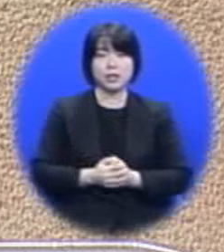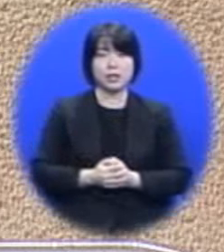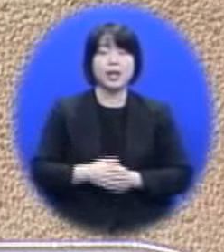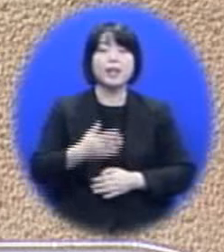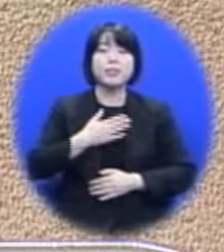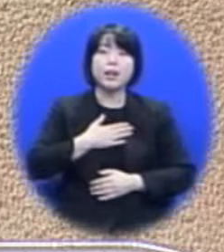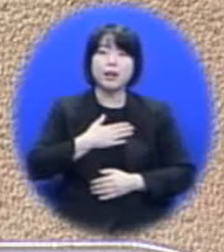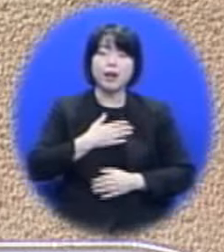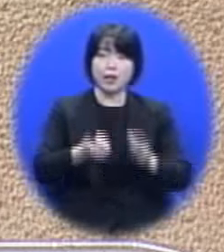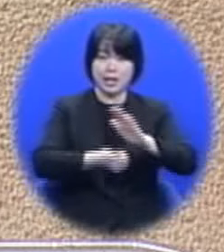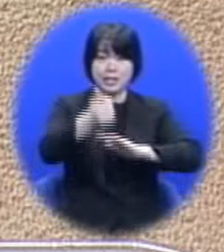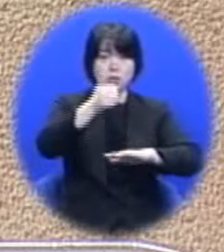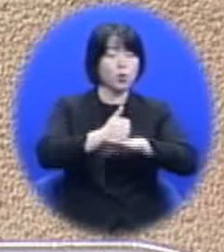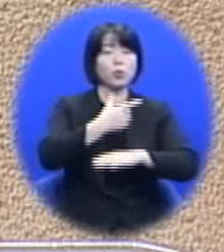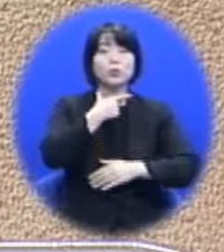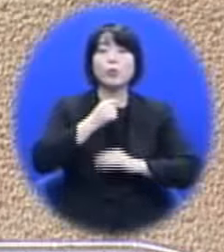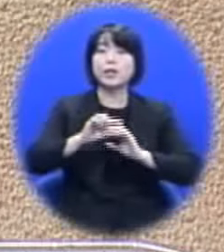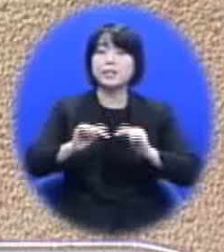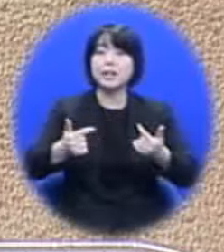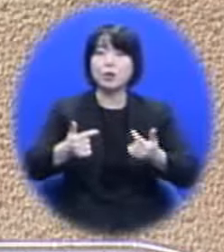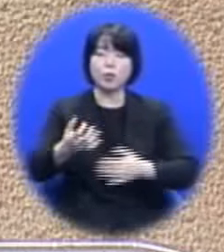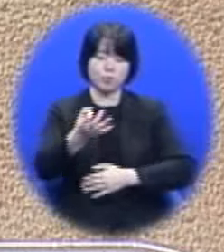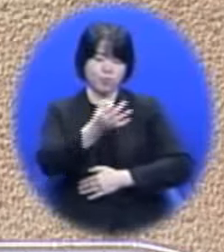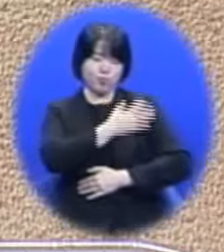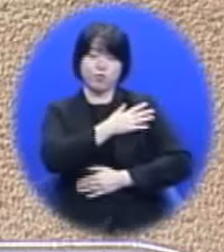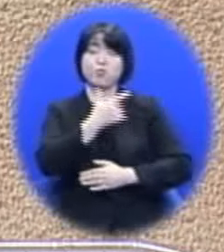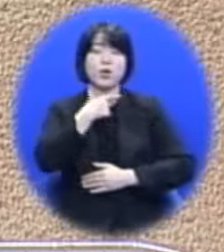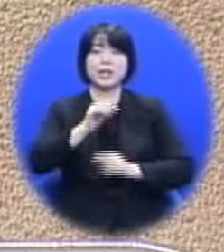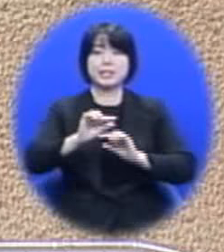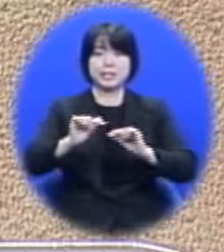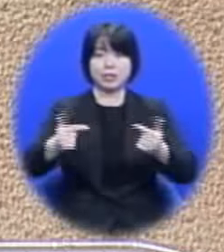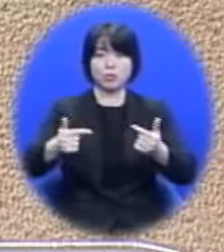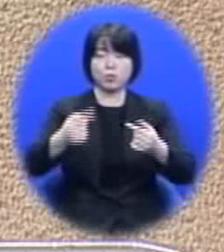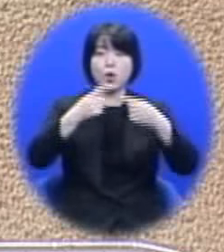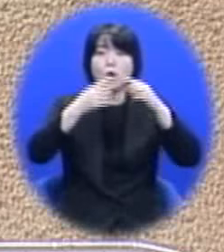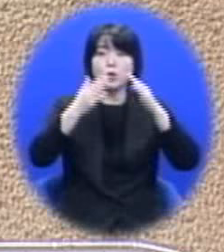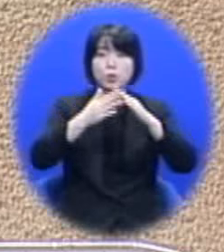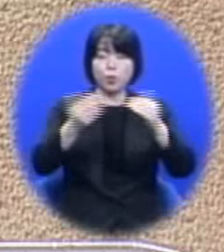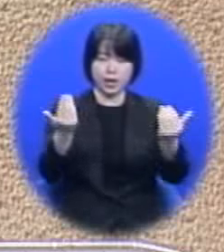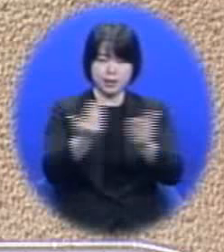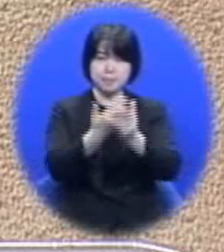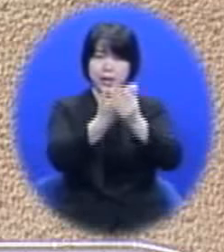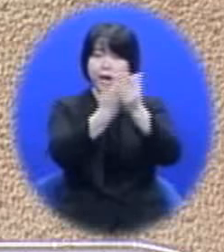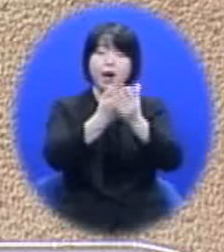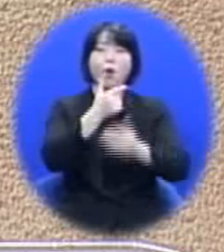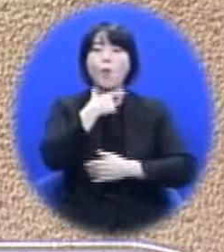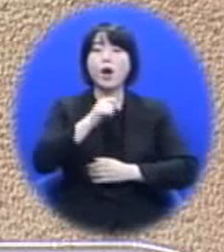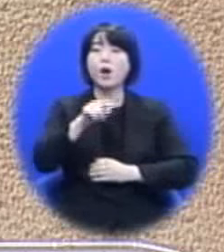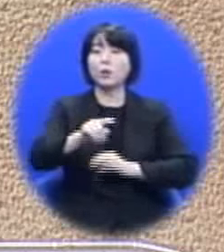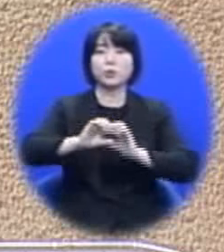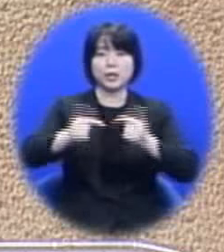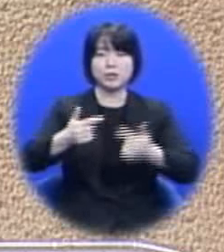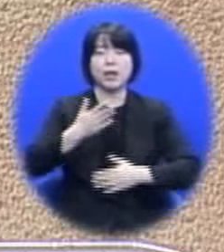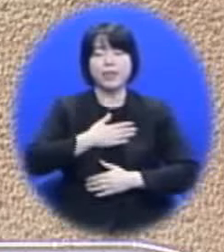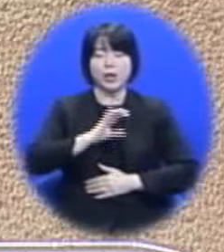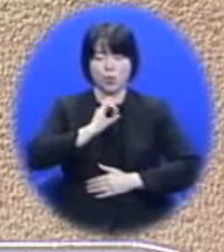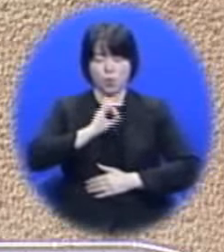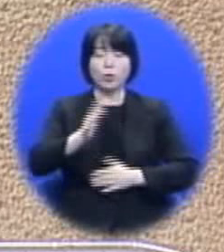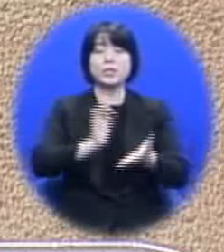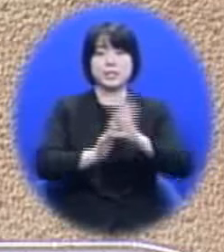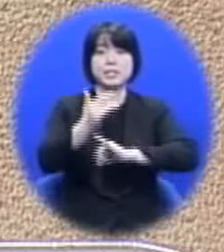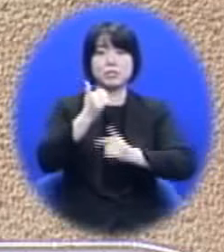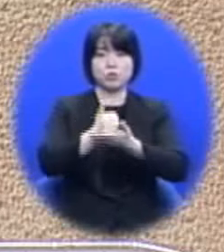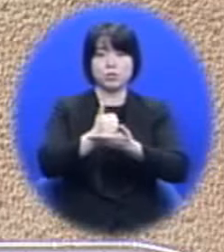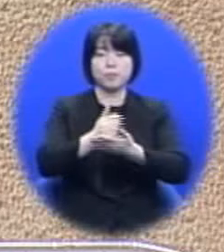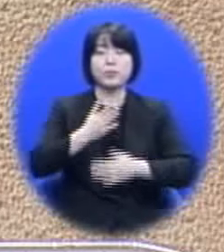내가 성공도 원하지 않고 부유함도 원하지 않고 교회 성장도 원하는 것도 아니고 나는 오직 예수님,